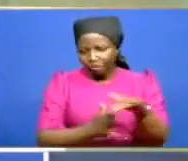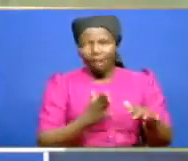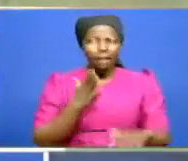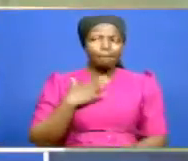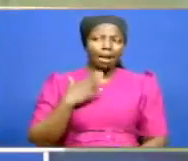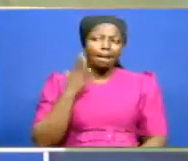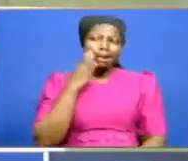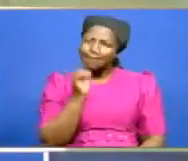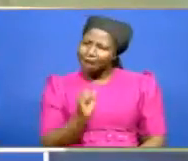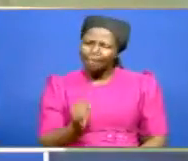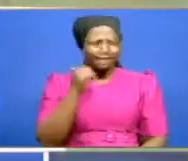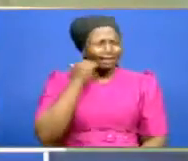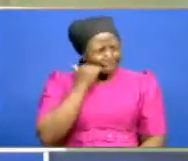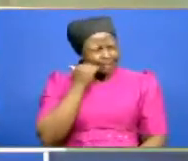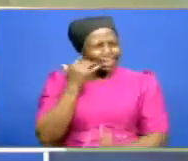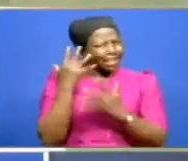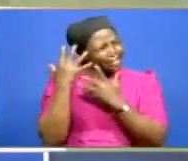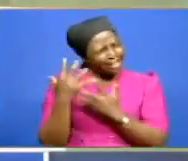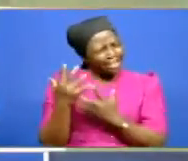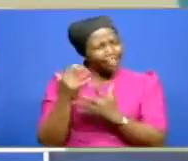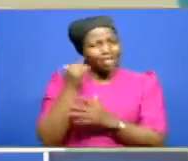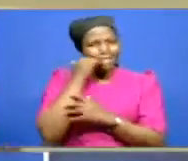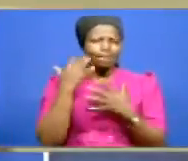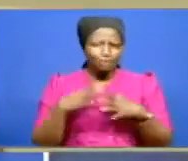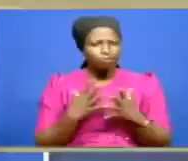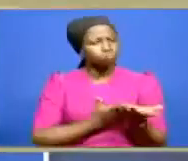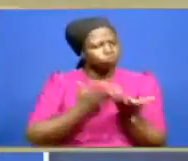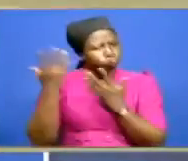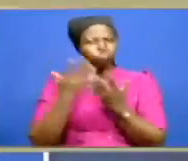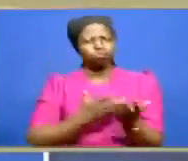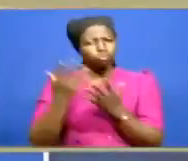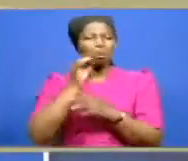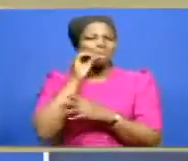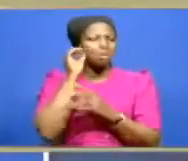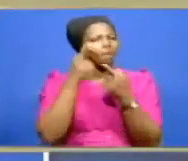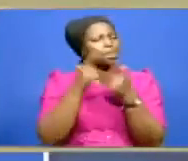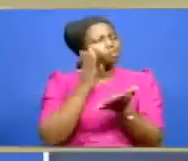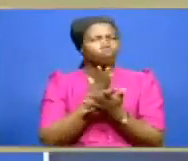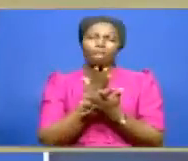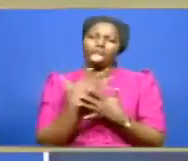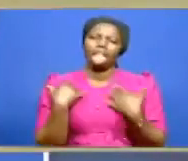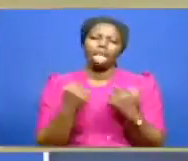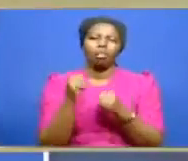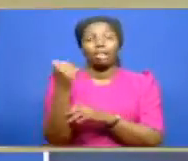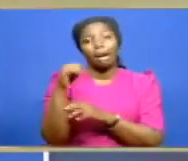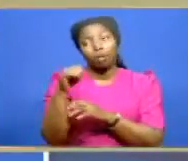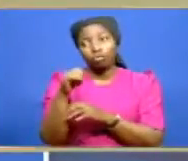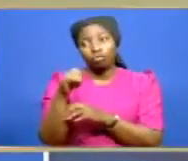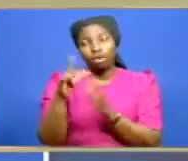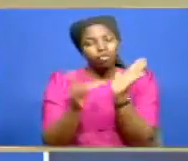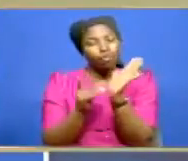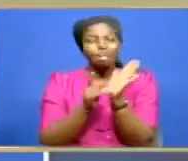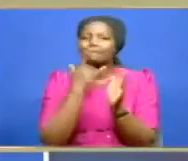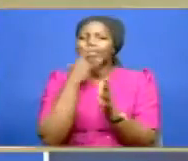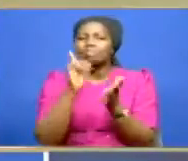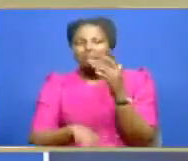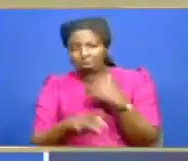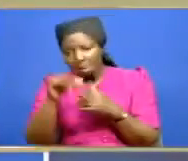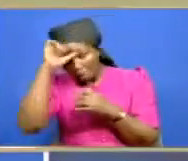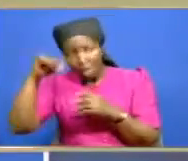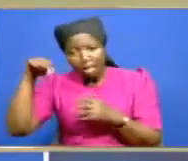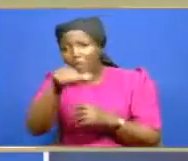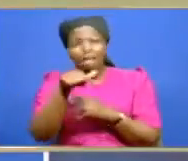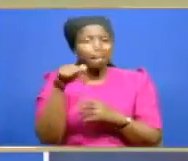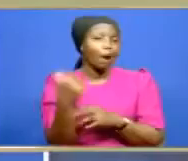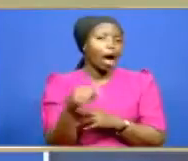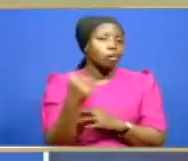Wagonjwa hapa wanatolewa lakini hawajapata nafuu. Na madaktari wanasema wajawalipa. Sasa sisi kama walipe